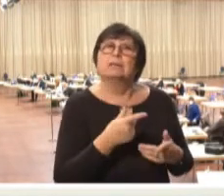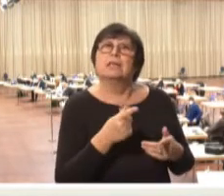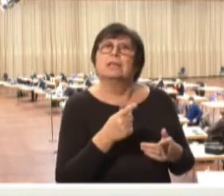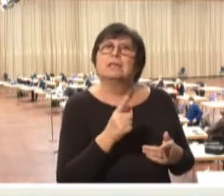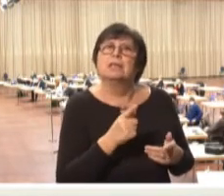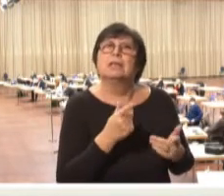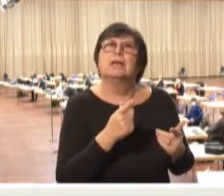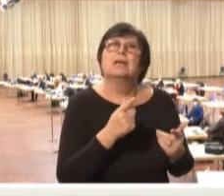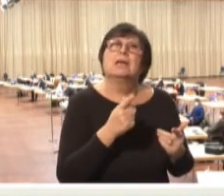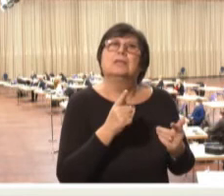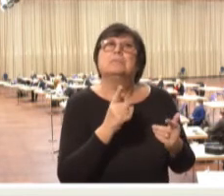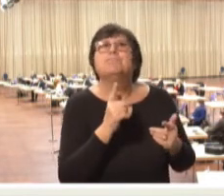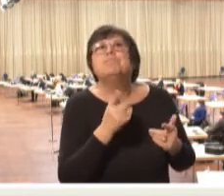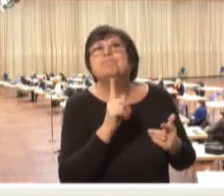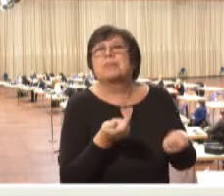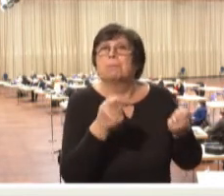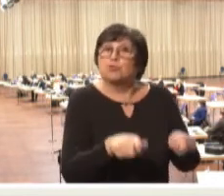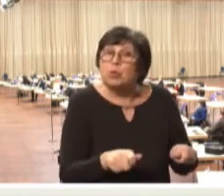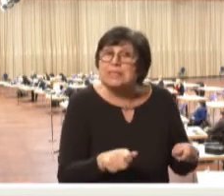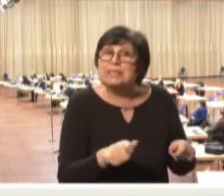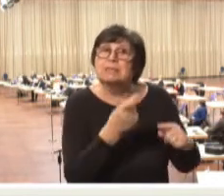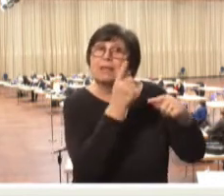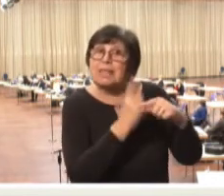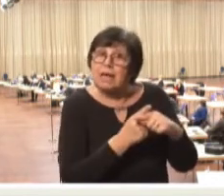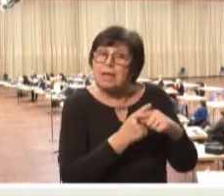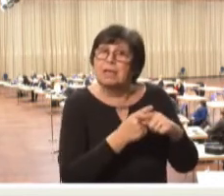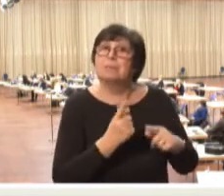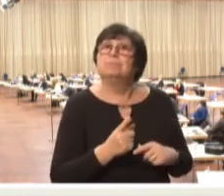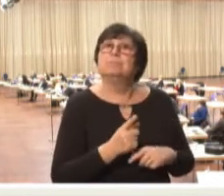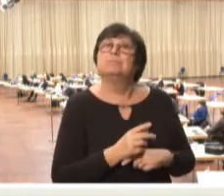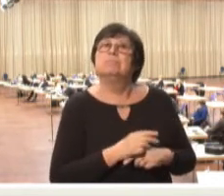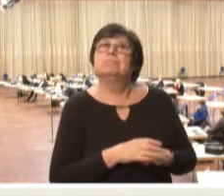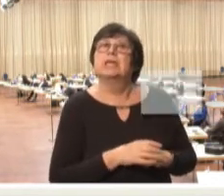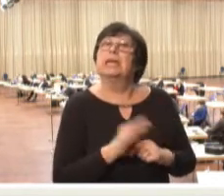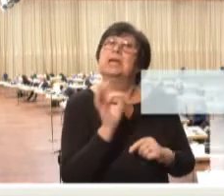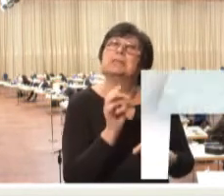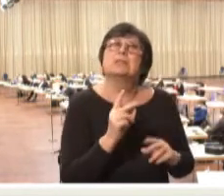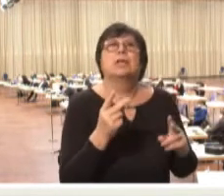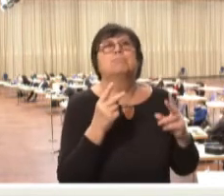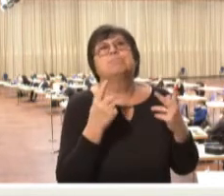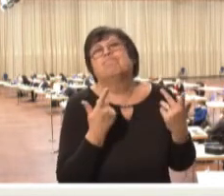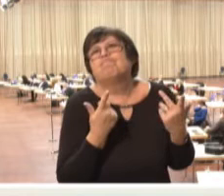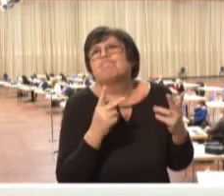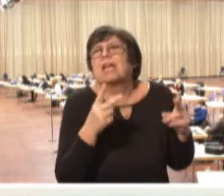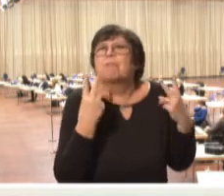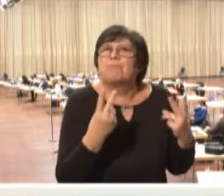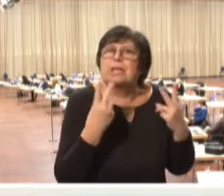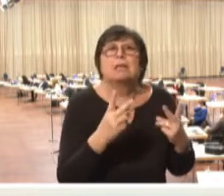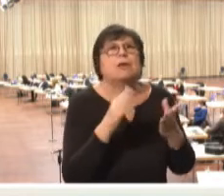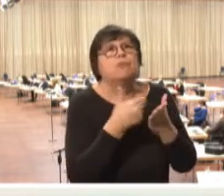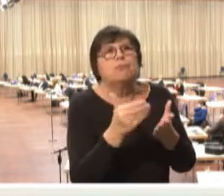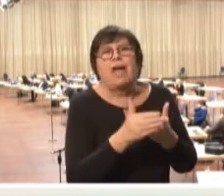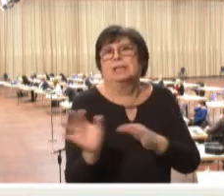Spiegelstriche vorgenommenen Beschlussteile sind wesentlich zur Fortführung